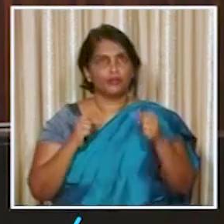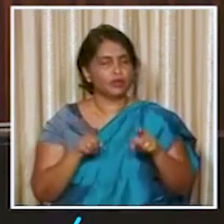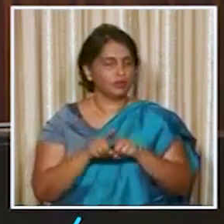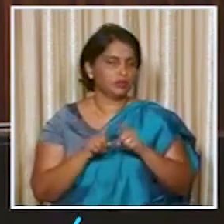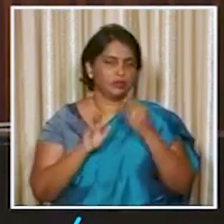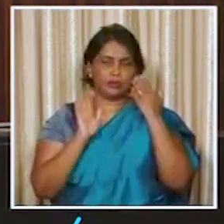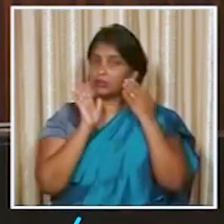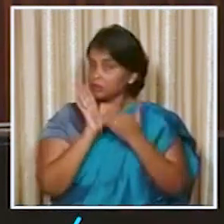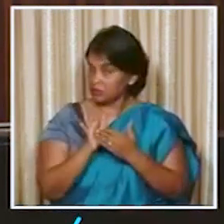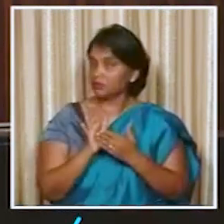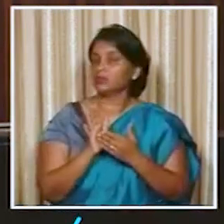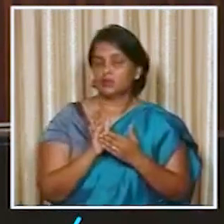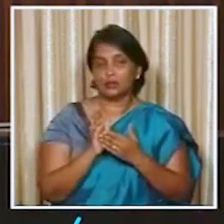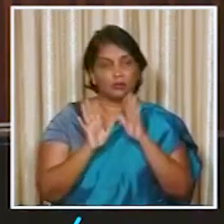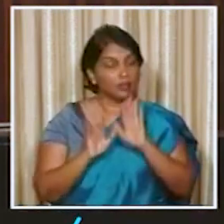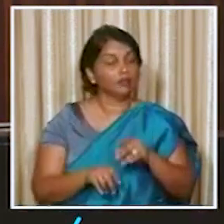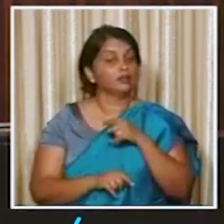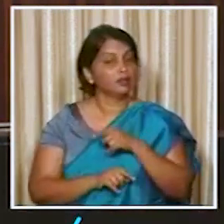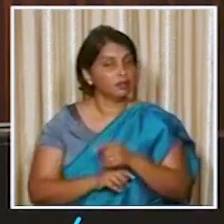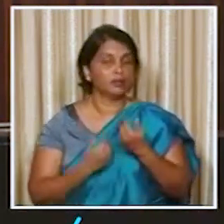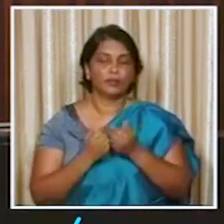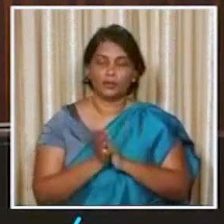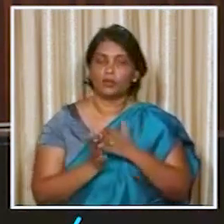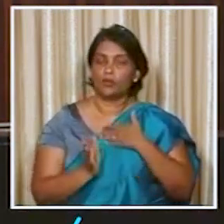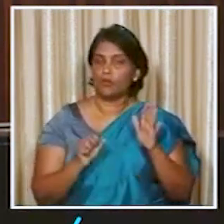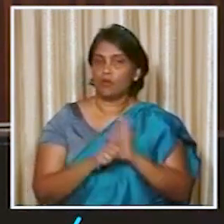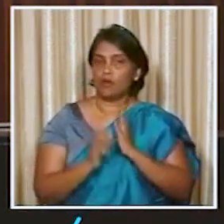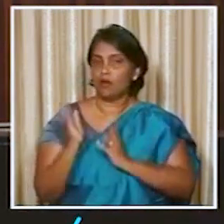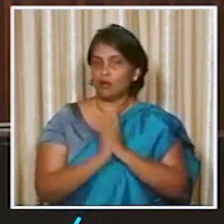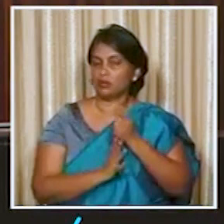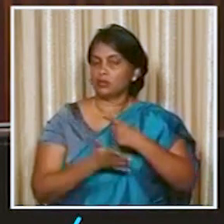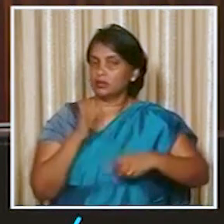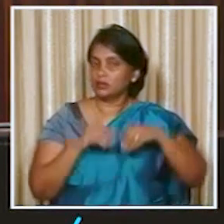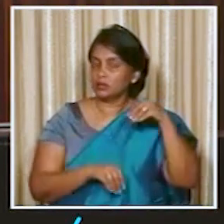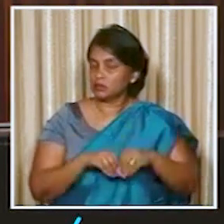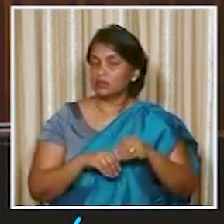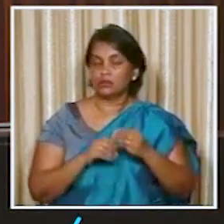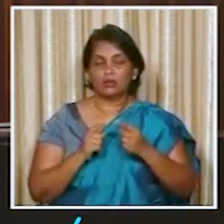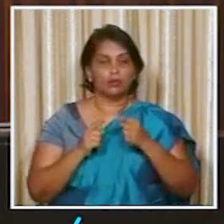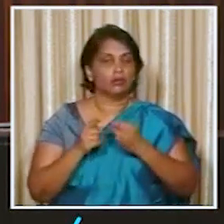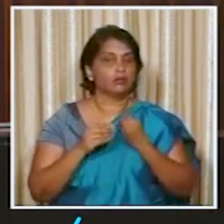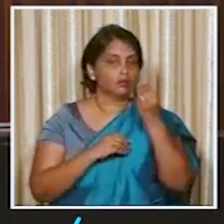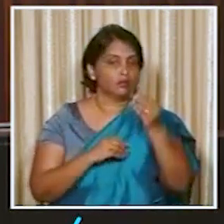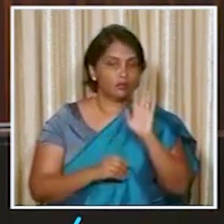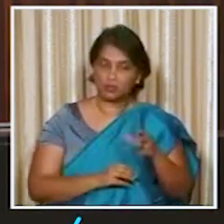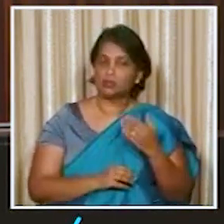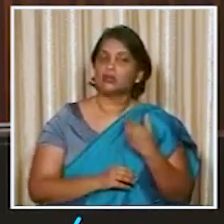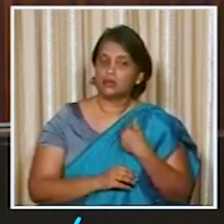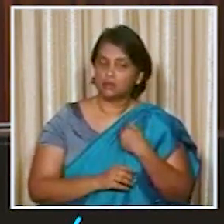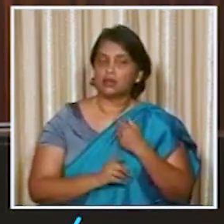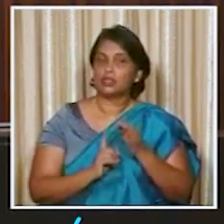අර්ථ නිරූපණය කරන්නේ නම් මාගේ පූර්ණ අයිතිවන තීරක ඡන්දයේ ඊට පක්ෂව ලබා දෙන බව පමණක්